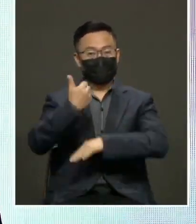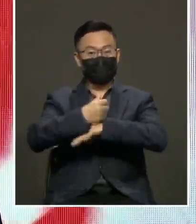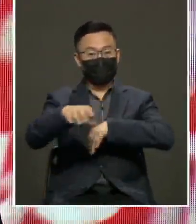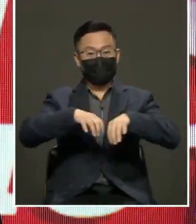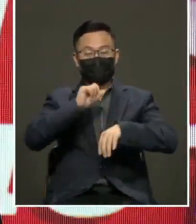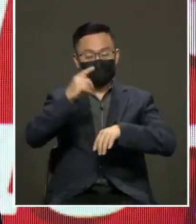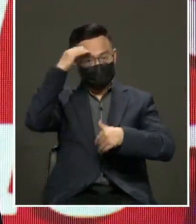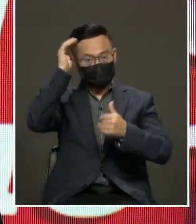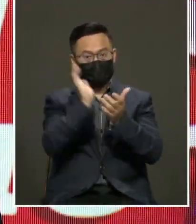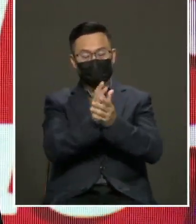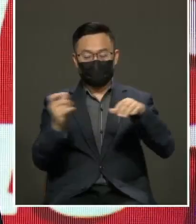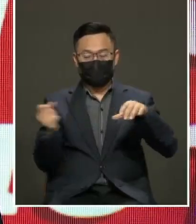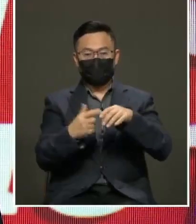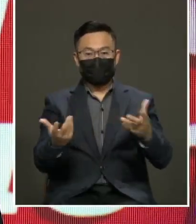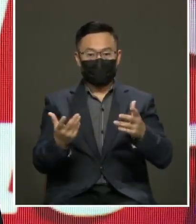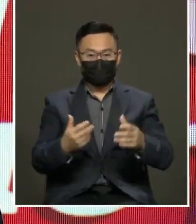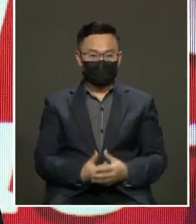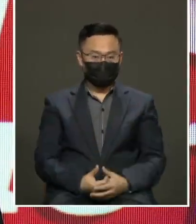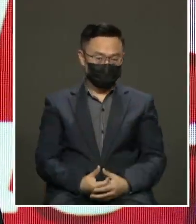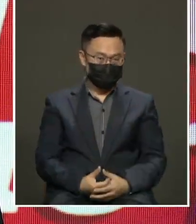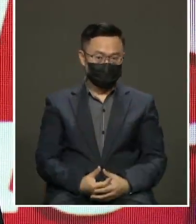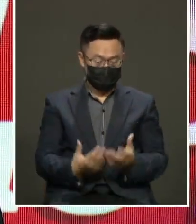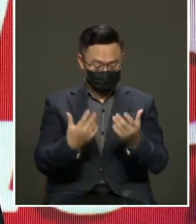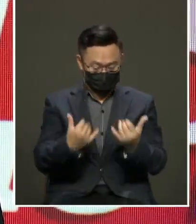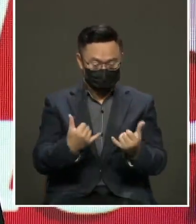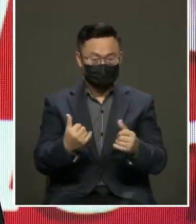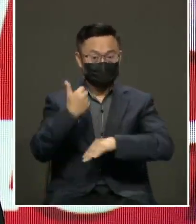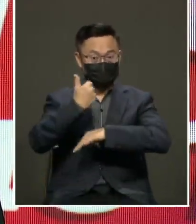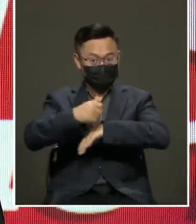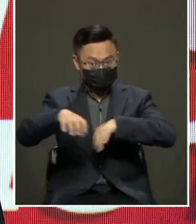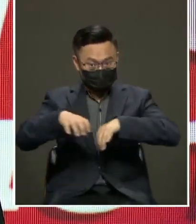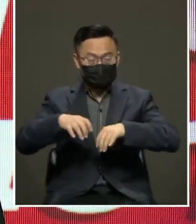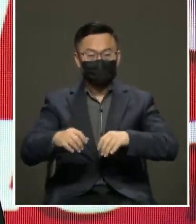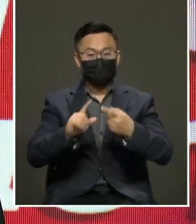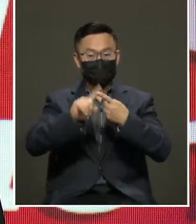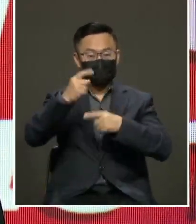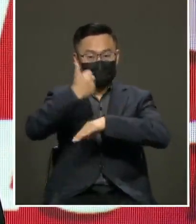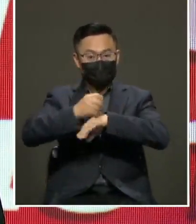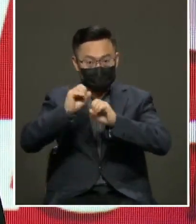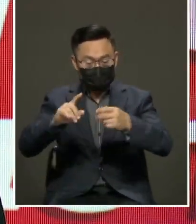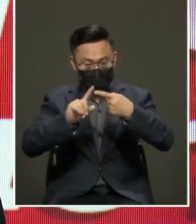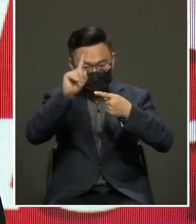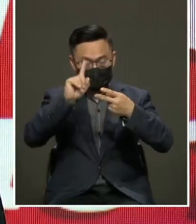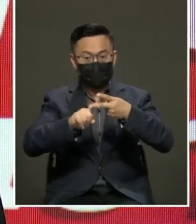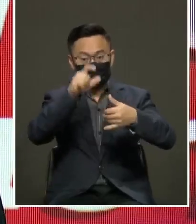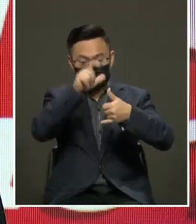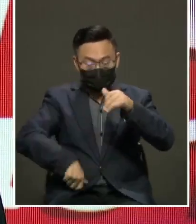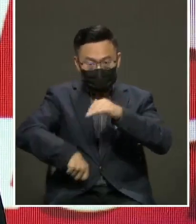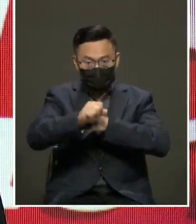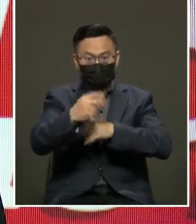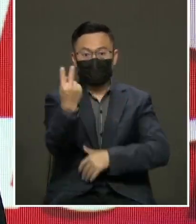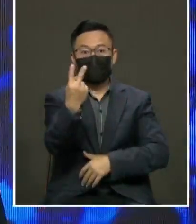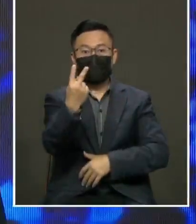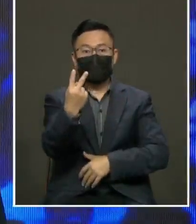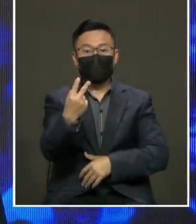ชอ้นเองก็ลงทะเบียนเป็นทั้งเฮดโค้ชด้วยแล้วก็เป็นทั้งตัวผู้เล่นด้วยอะไรเดี๋ยวก็รอดูกันนะคะว่าสถานการณ์พอ2นัดแรกเนี่ยมันไม่มีแต้มมาเล